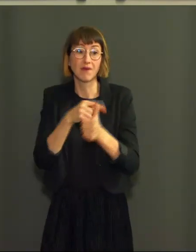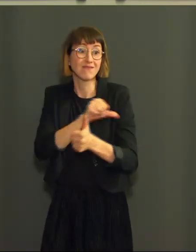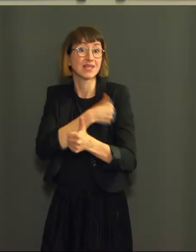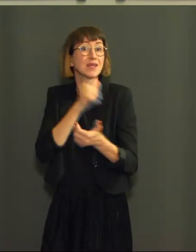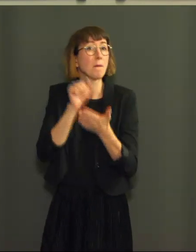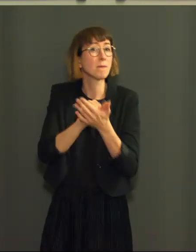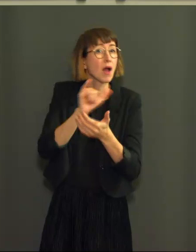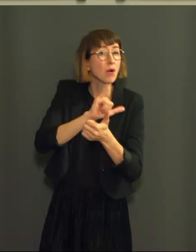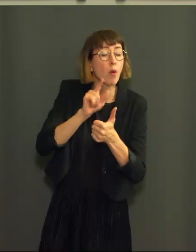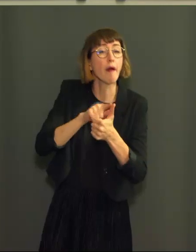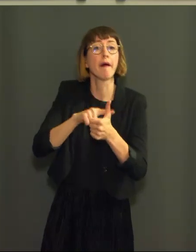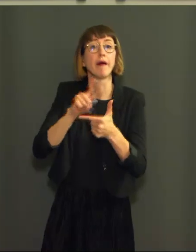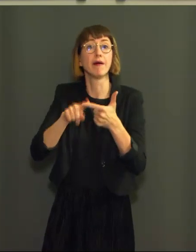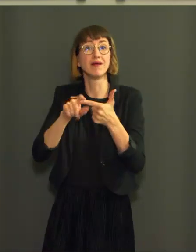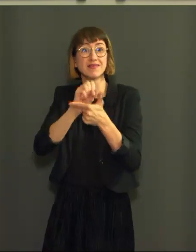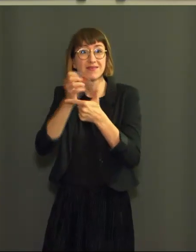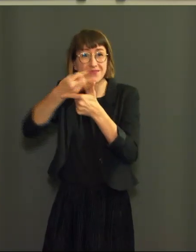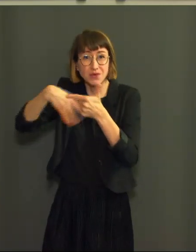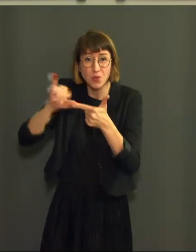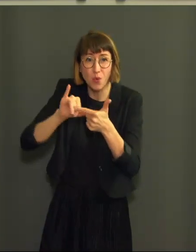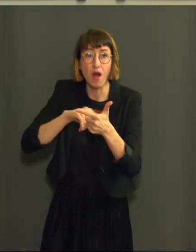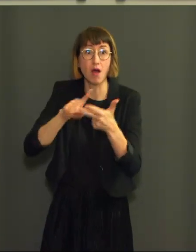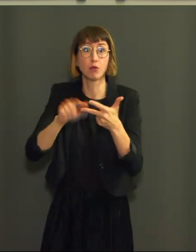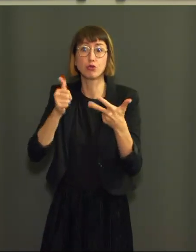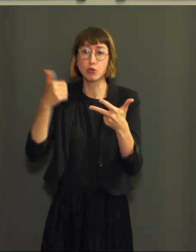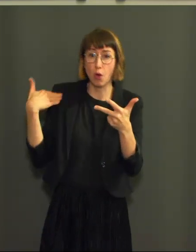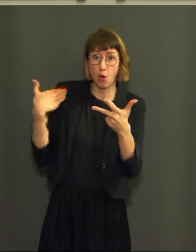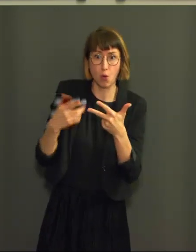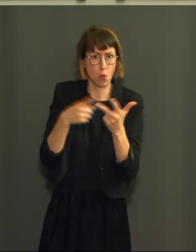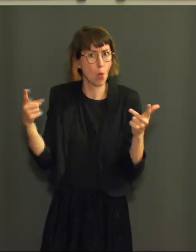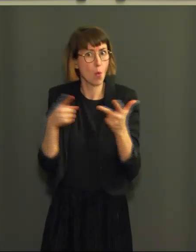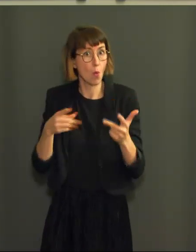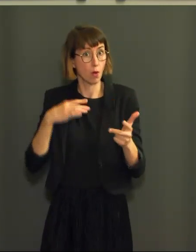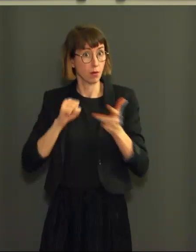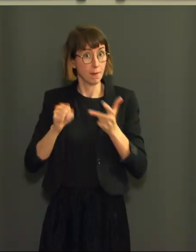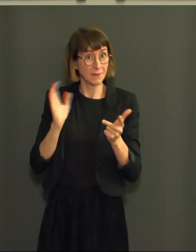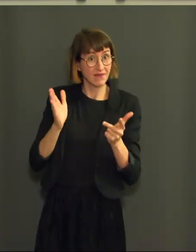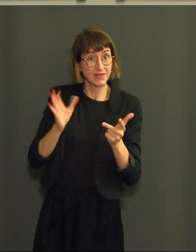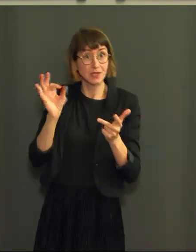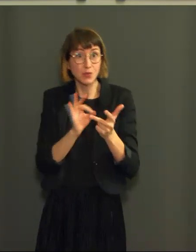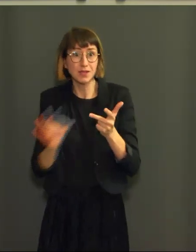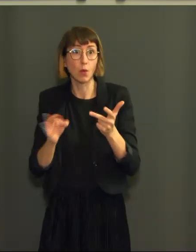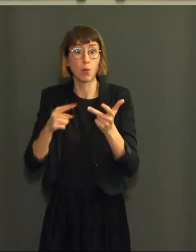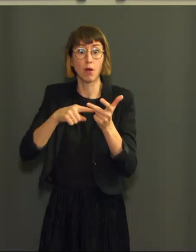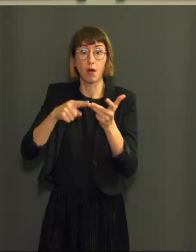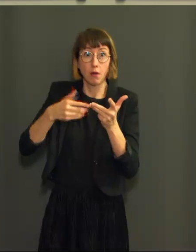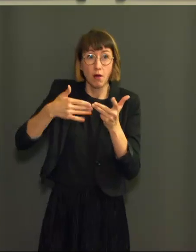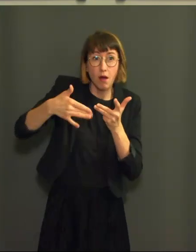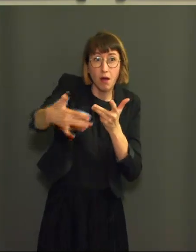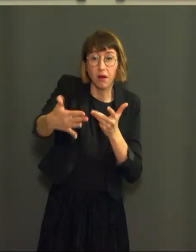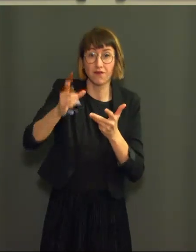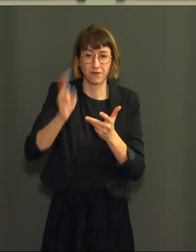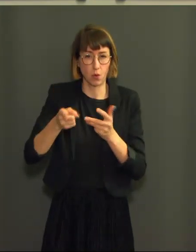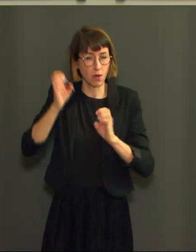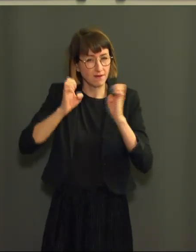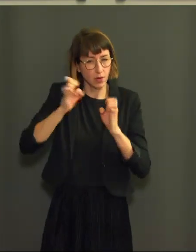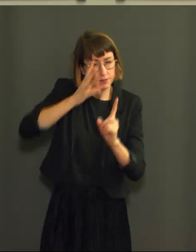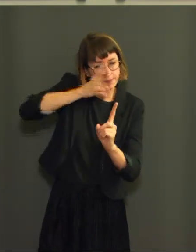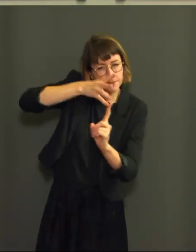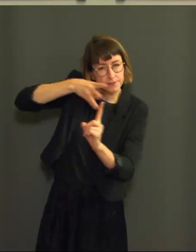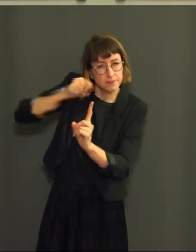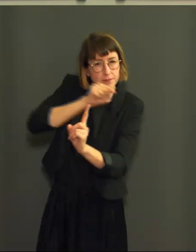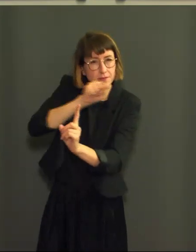toutes ces données qui sont cruciales pour la suite de la campagne de vaccination, l'évaluation de la protection de la population au long cours,